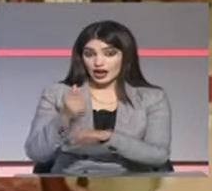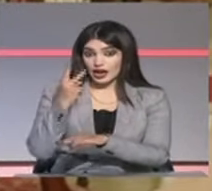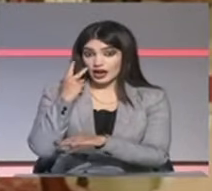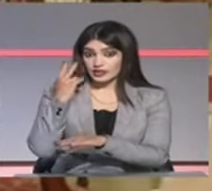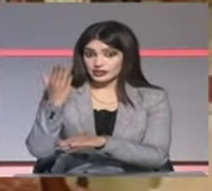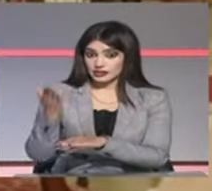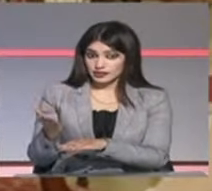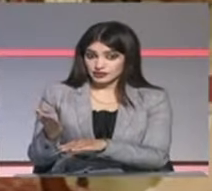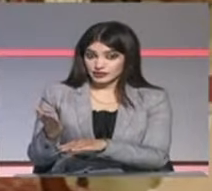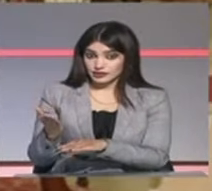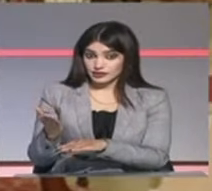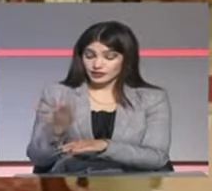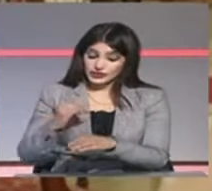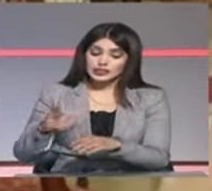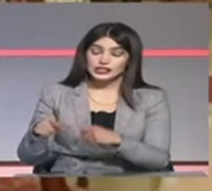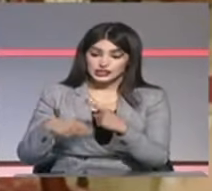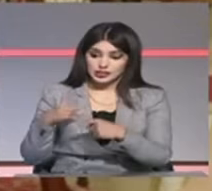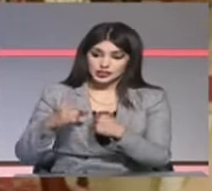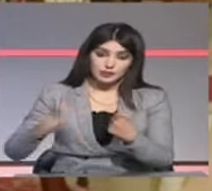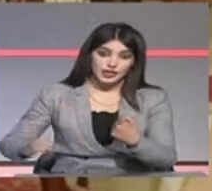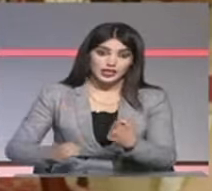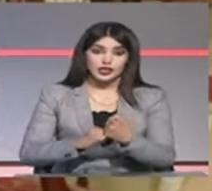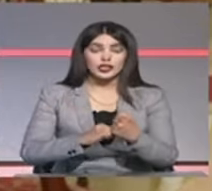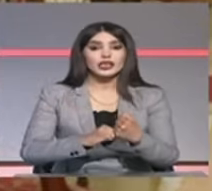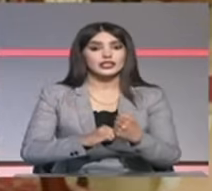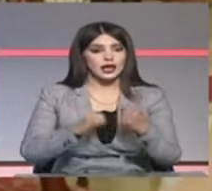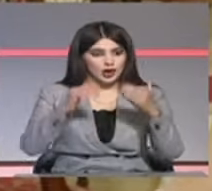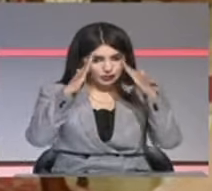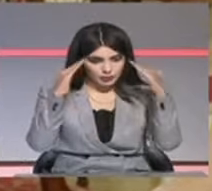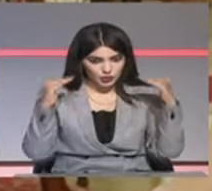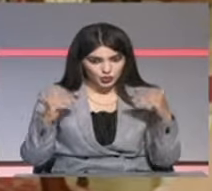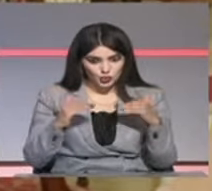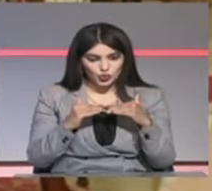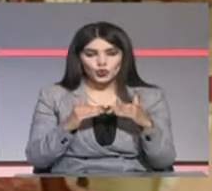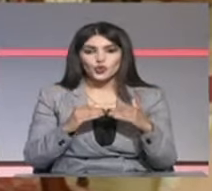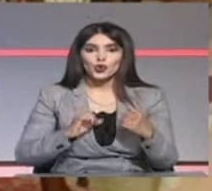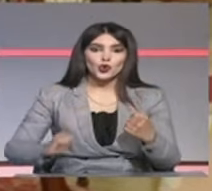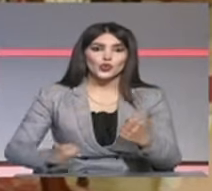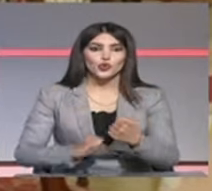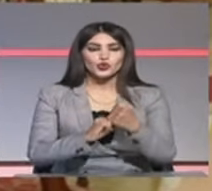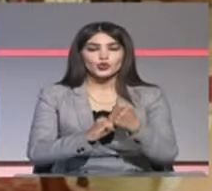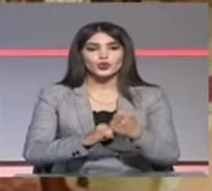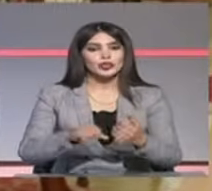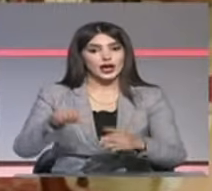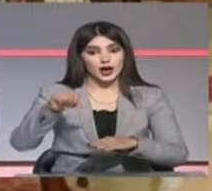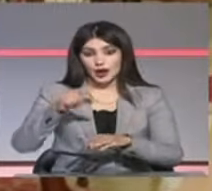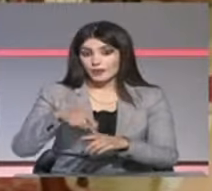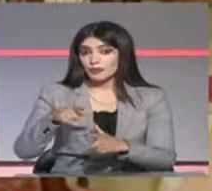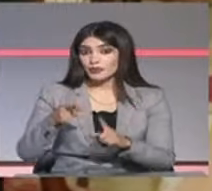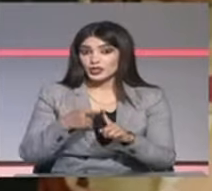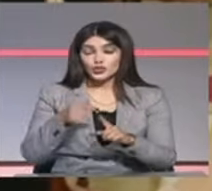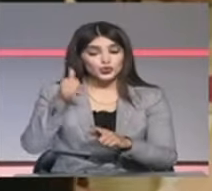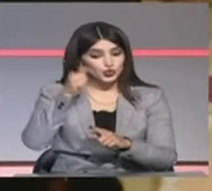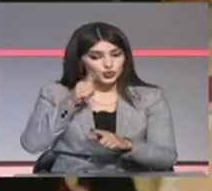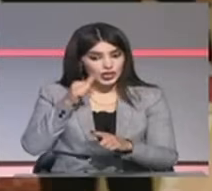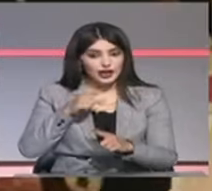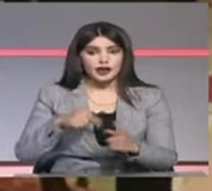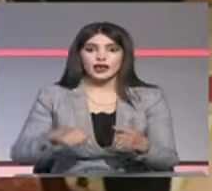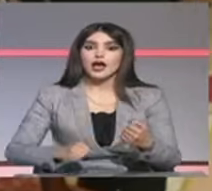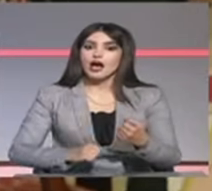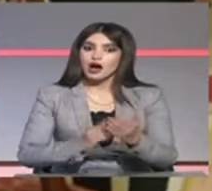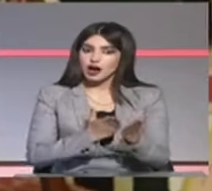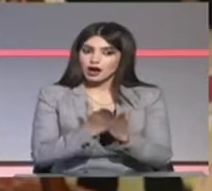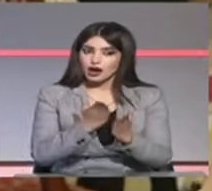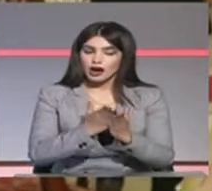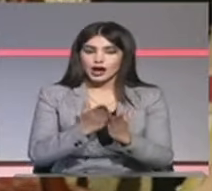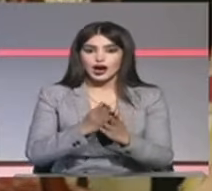اه في دعم جمهوريه مصر العربيه ودعم جمهوريه السودان في حقهم في اه موضوع